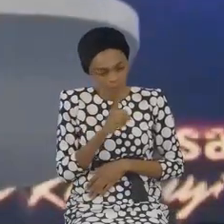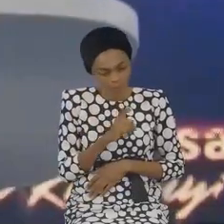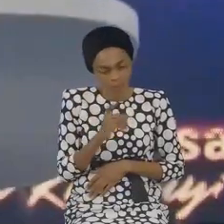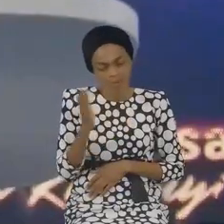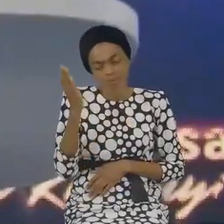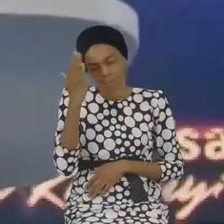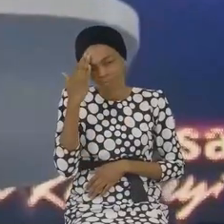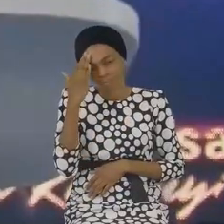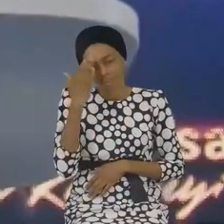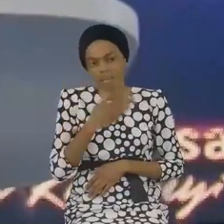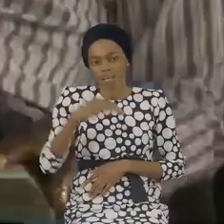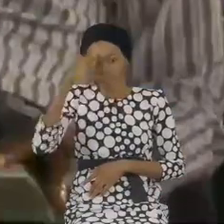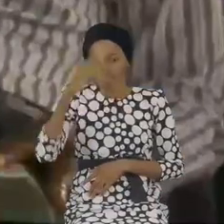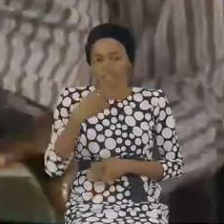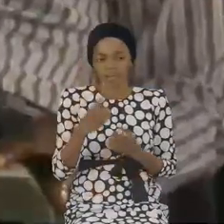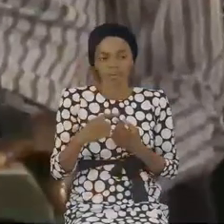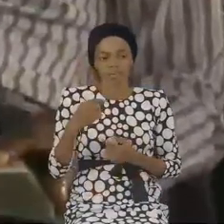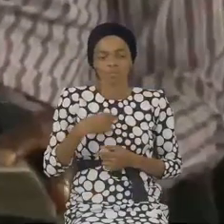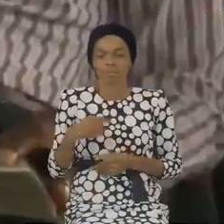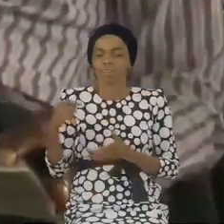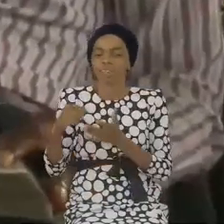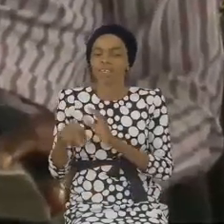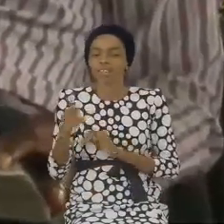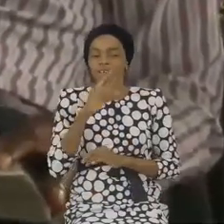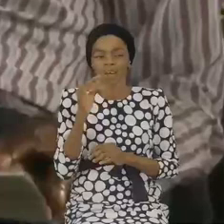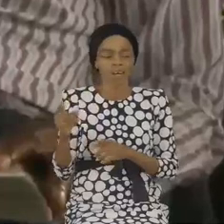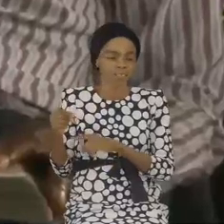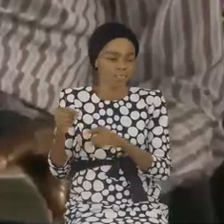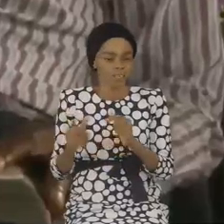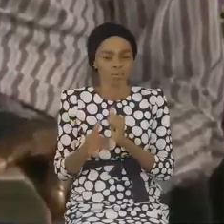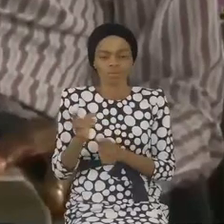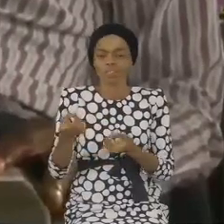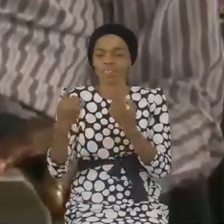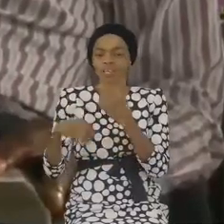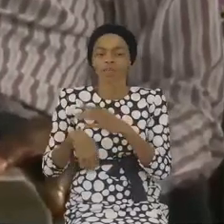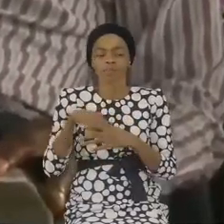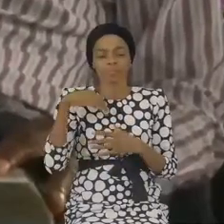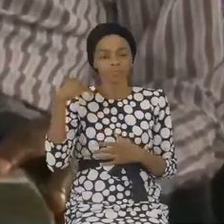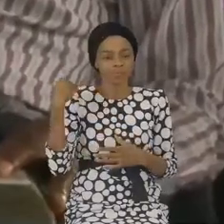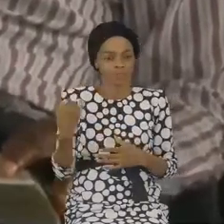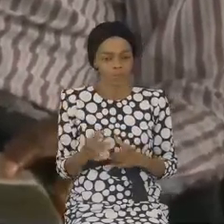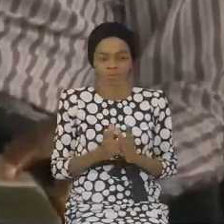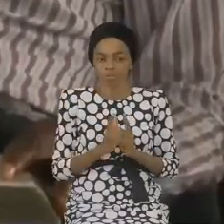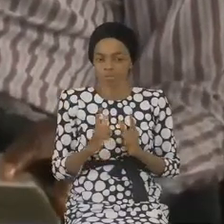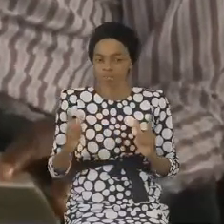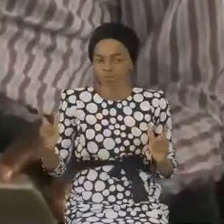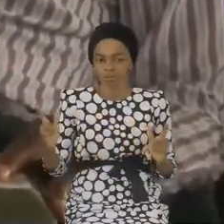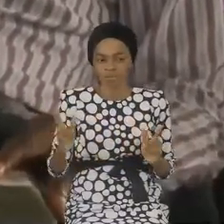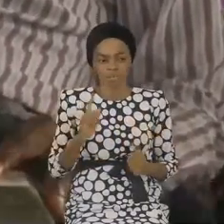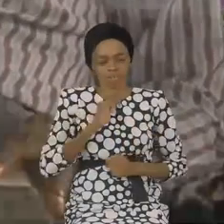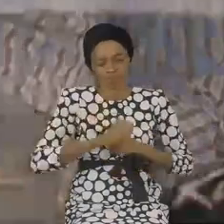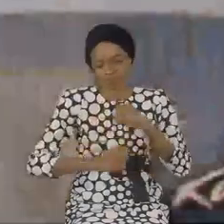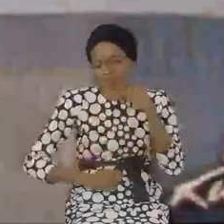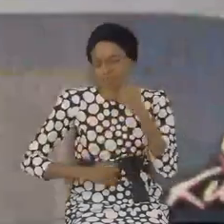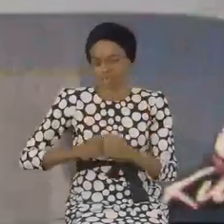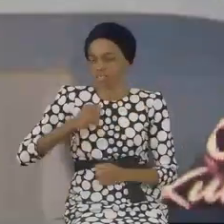ce sont ceux qui viennent de la grande tribulation. Ils ont lavé leurs robes et ils les ont blanchies dans le sang